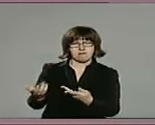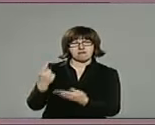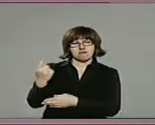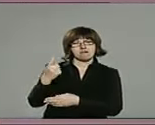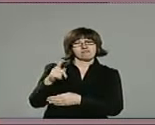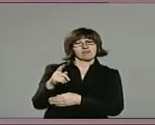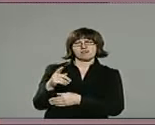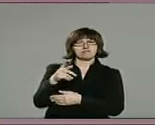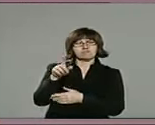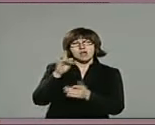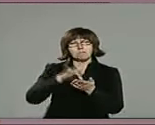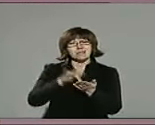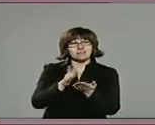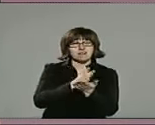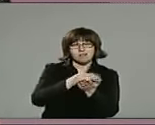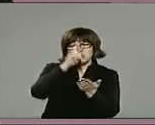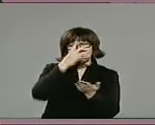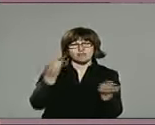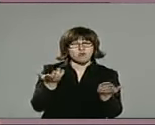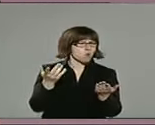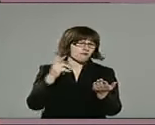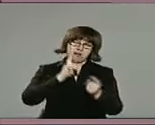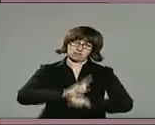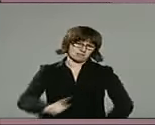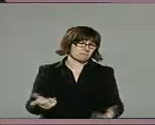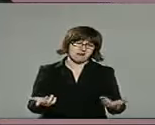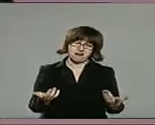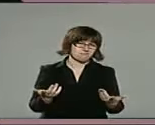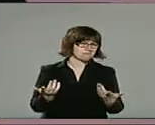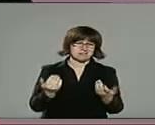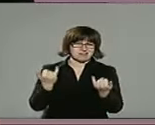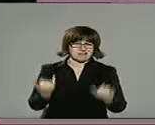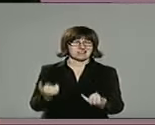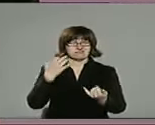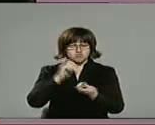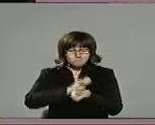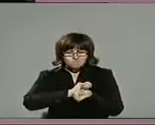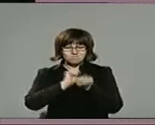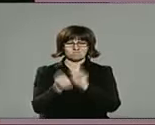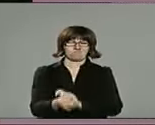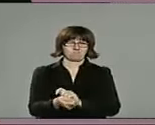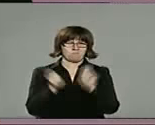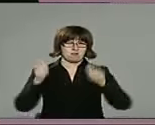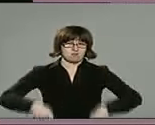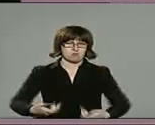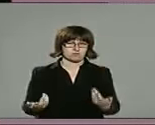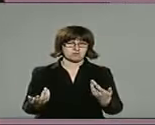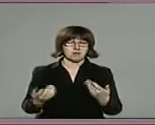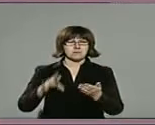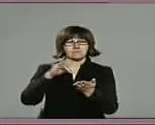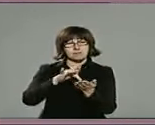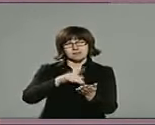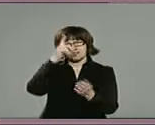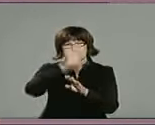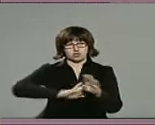die Deutungshoheit über die Mitte in Deutschland längst verloren. Lasst uns jetzt was draus machen, liebe Genossinnen und Genossen. Die Mitte